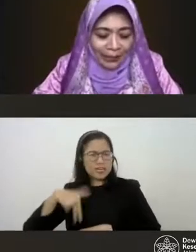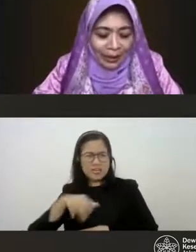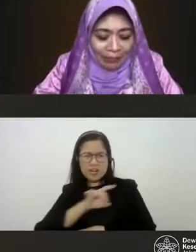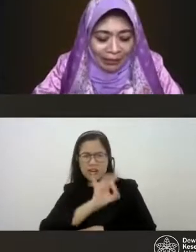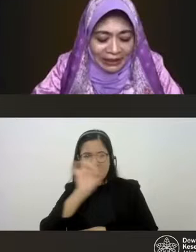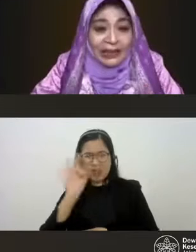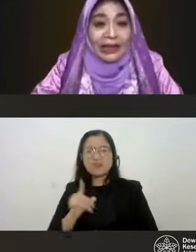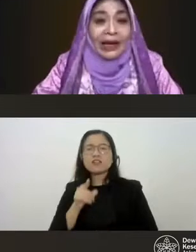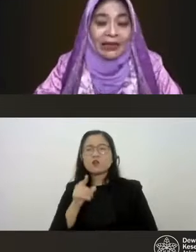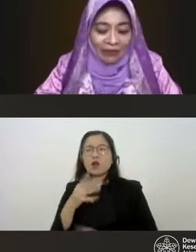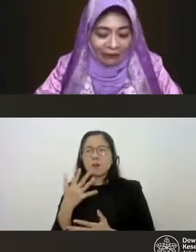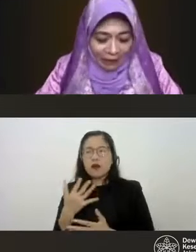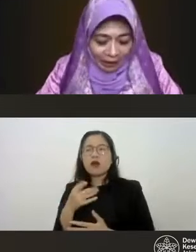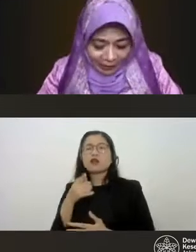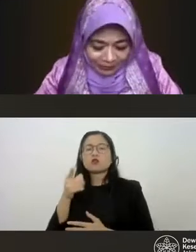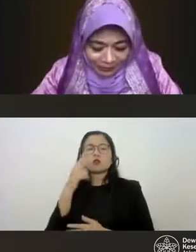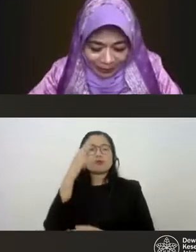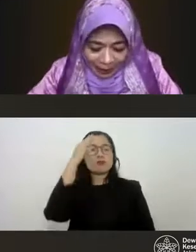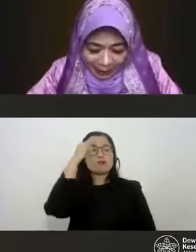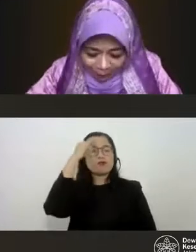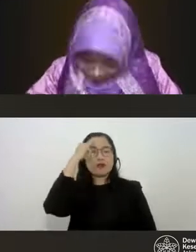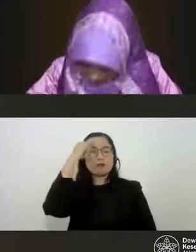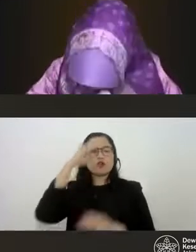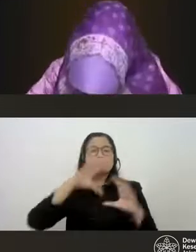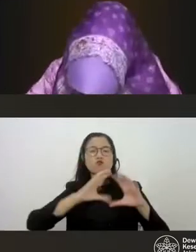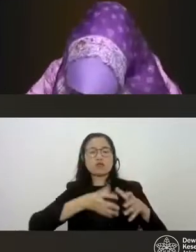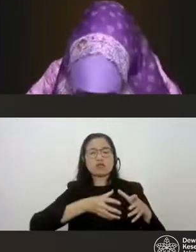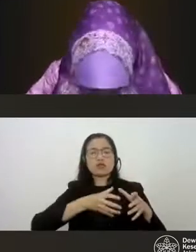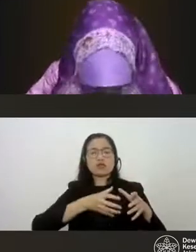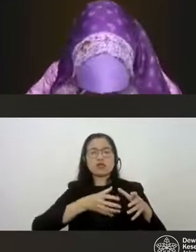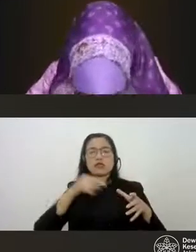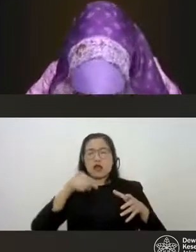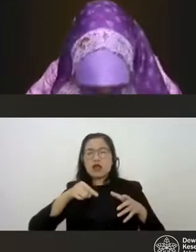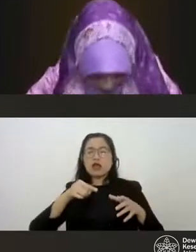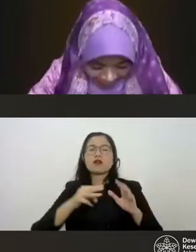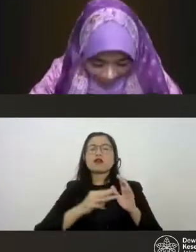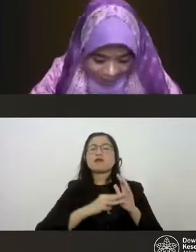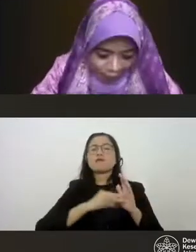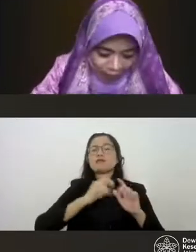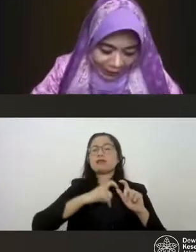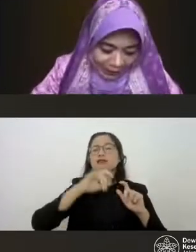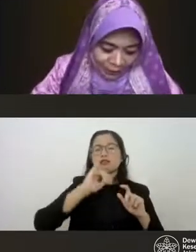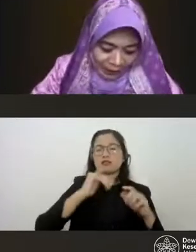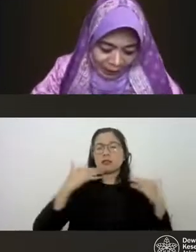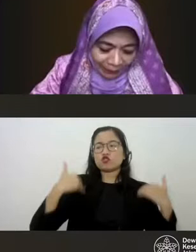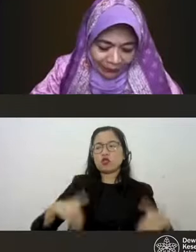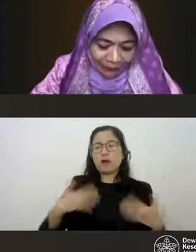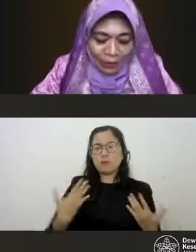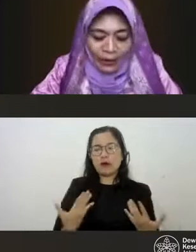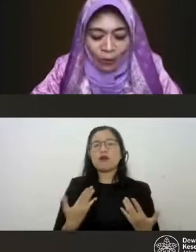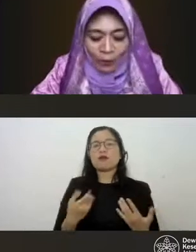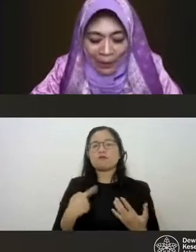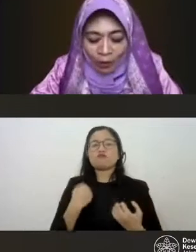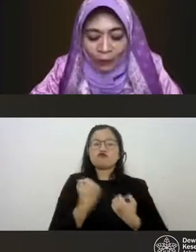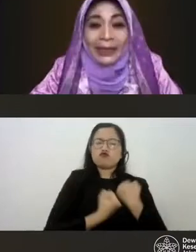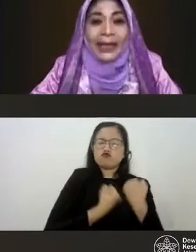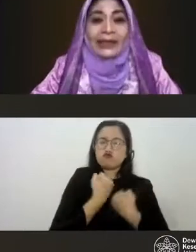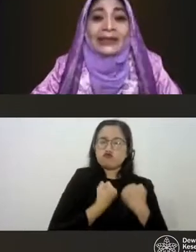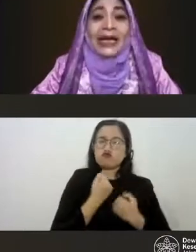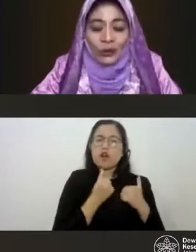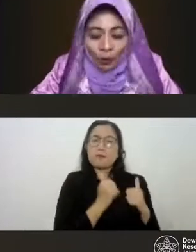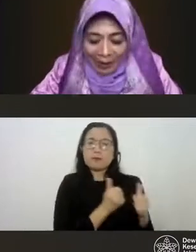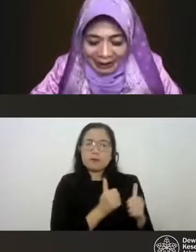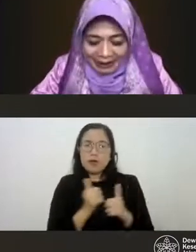adalah menjadi khalifah fil ardh. Adapun misi manusia itu adalah amar ma'ruf nahi mungkar, melakukan